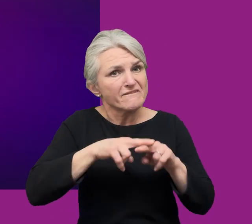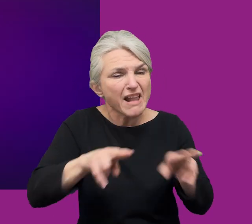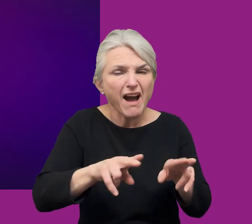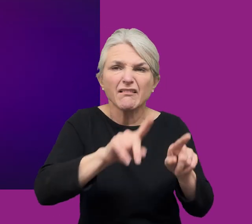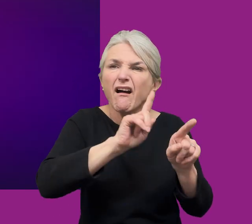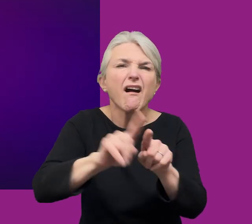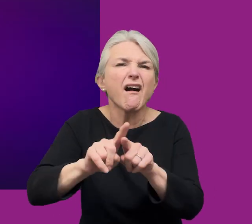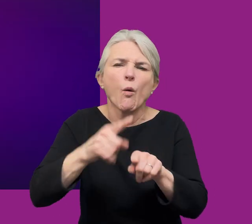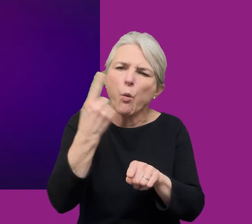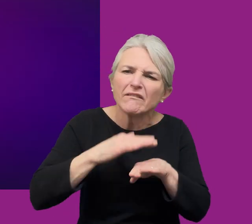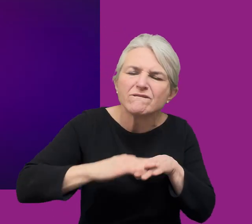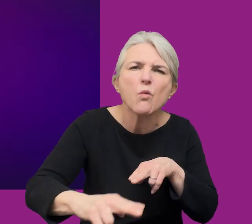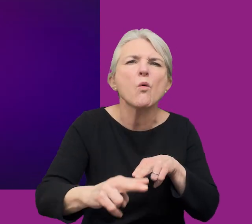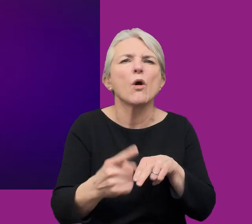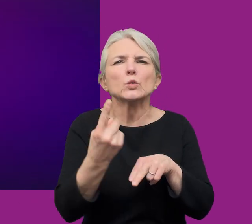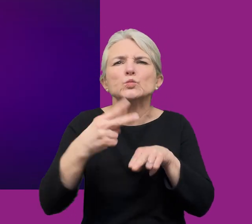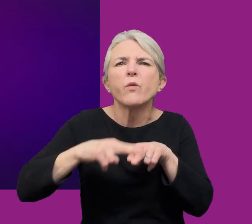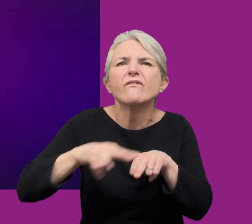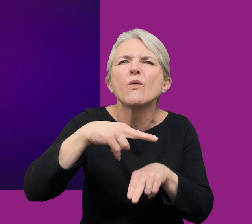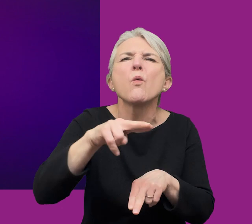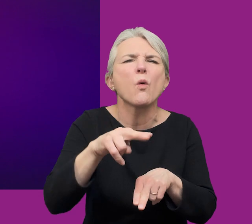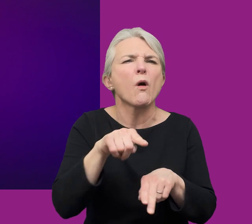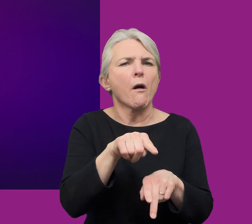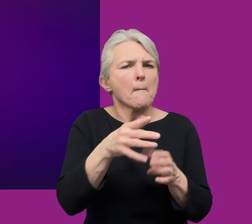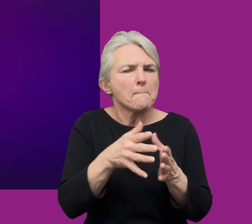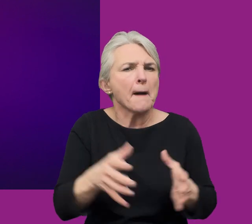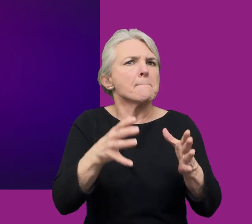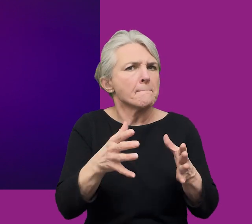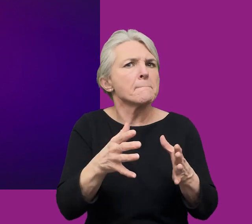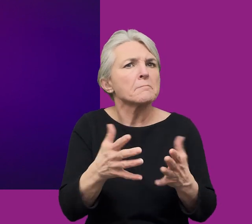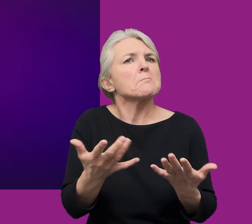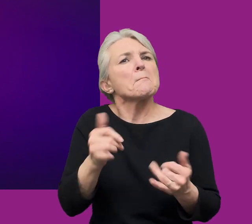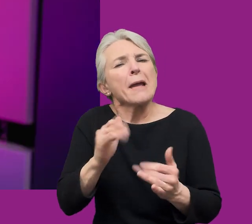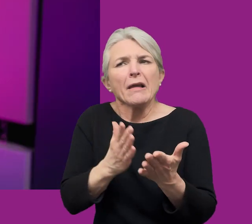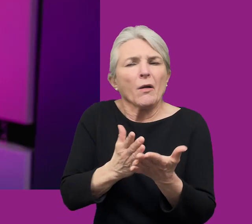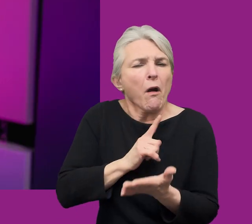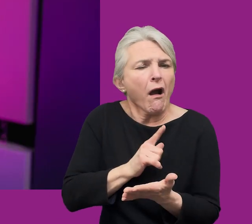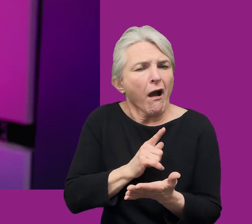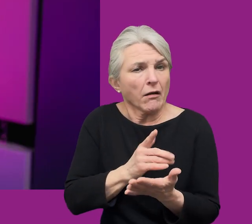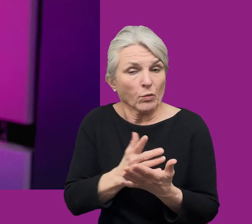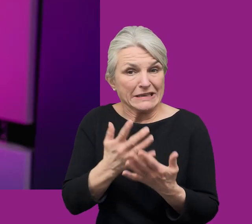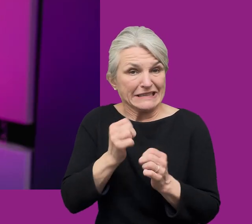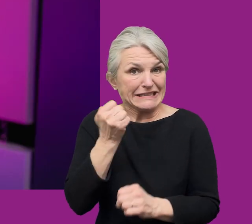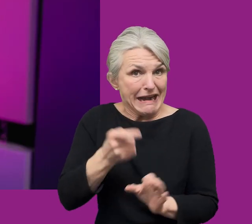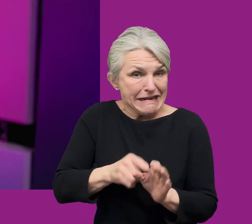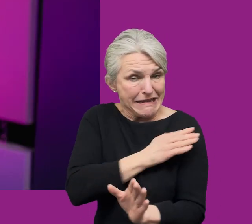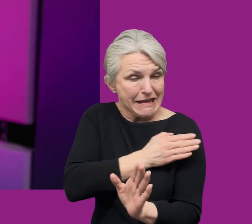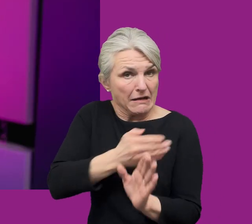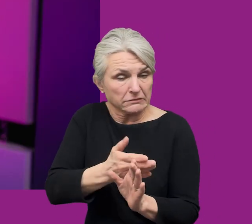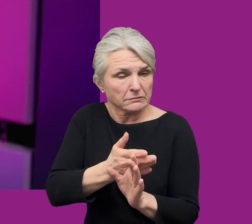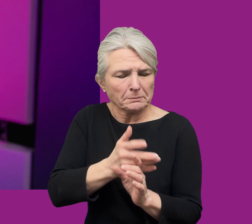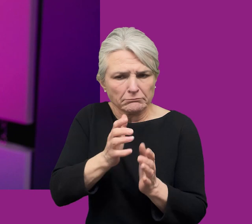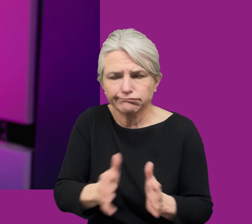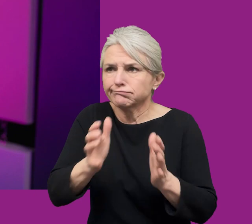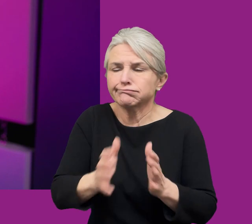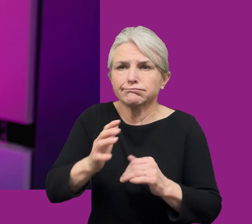hyn ddangos bod cynnydd yn nifer y fflatiau a maisonettes a adeiladwyd dros y 10 mlynedd diwethaf. Fodd bynnag, dim ond ychydig dros 1 o